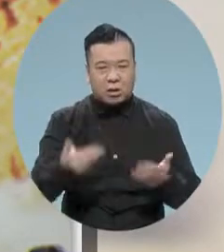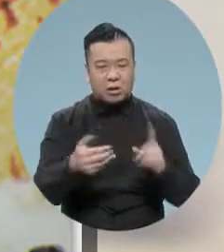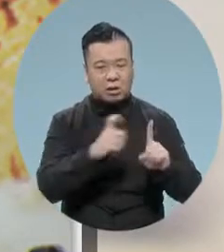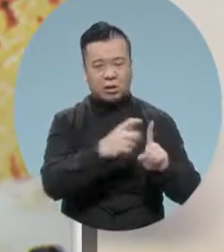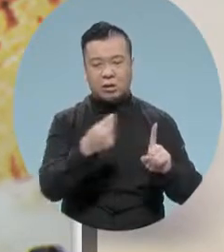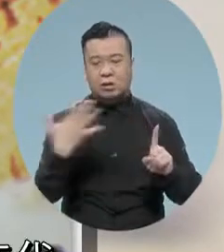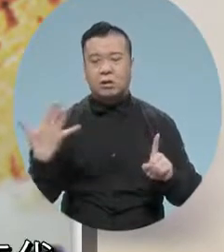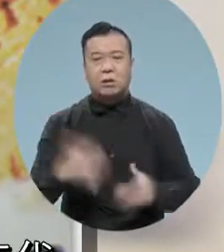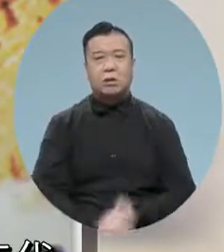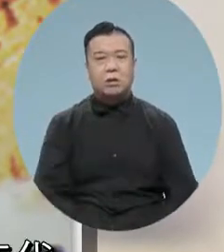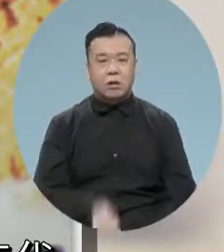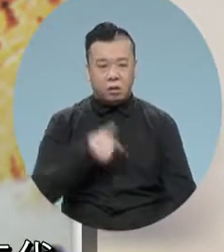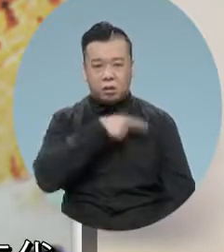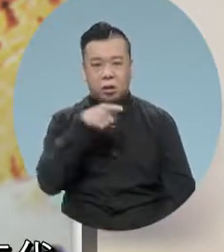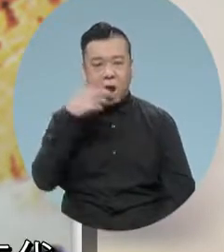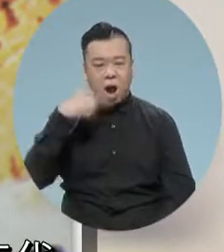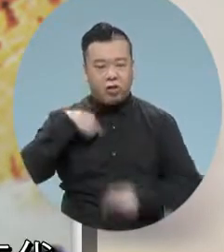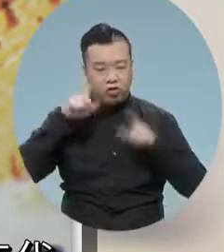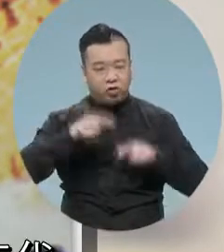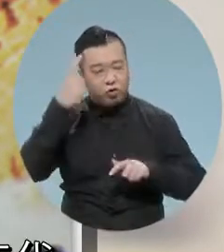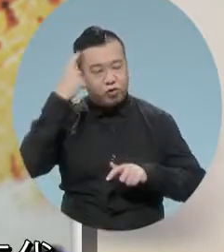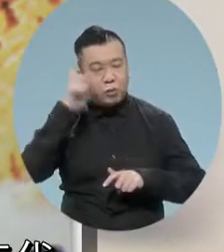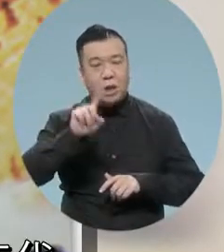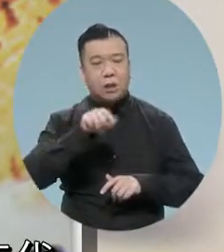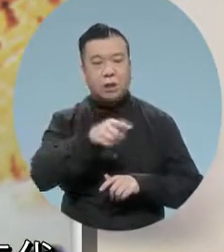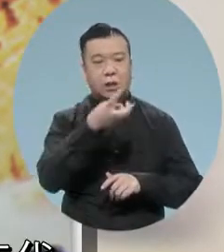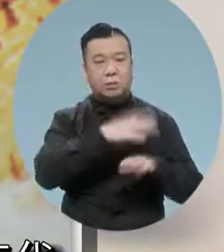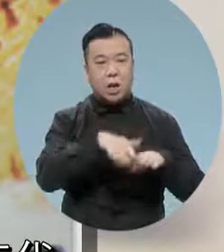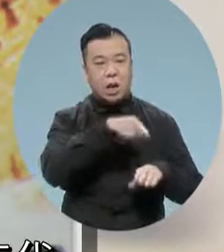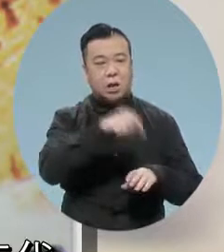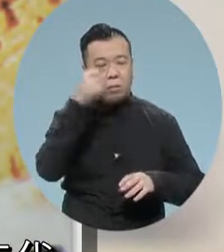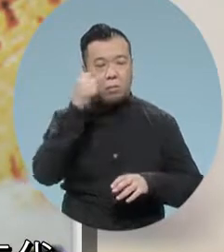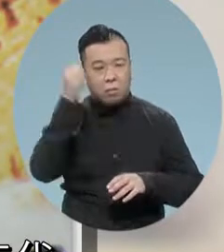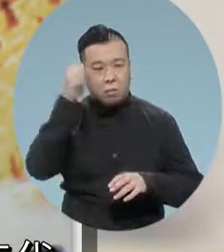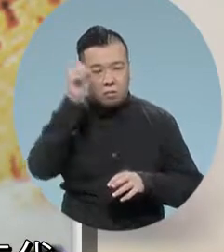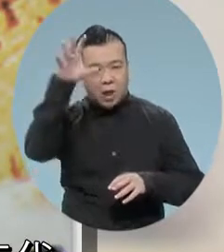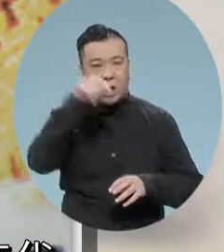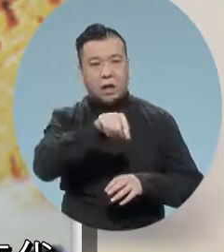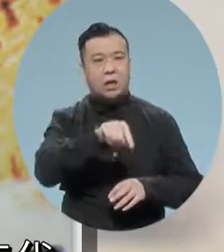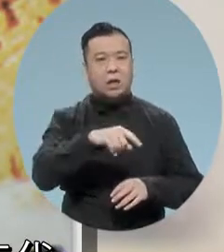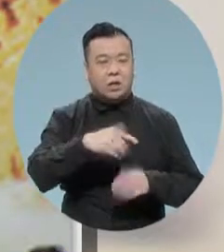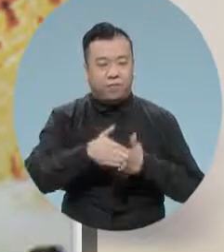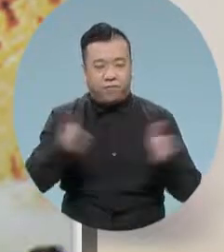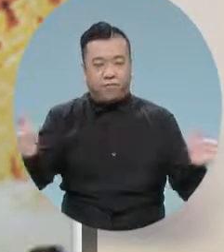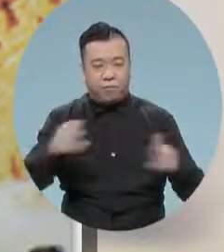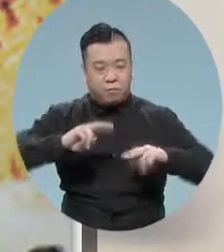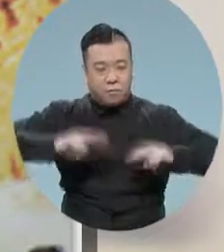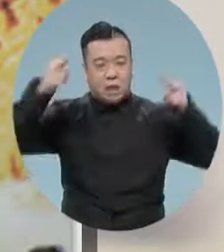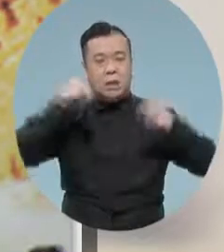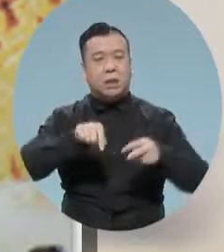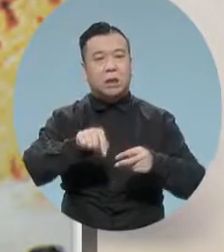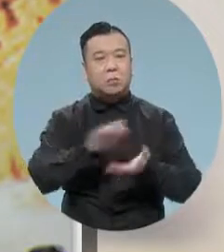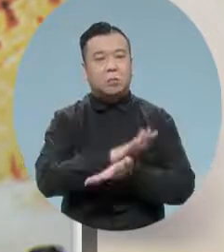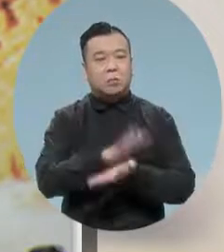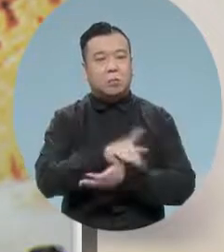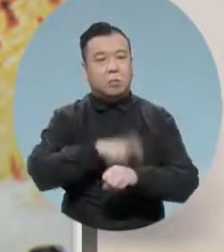代，就是我們所熟悉的鄧小平的開放改革年代。儘管開放